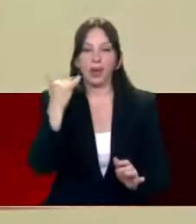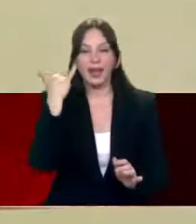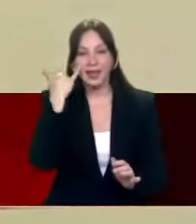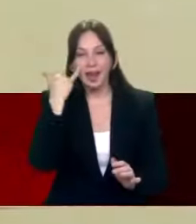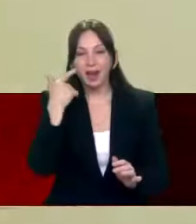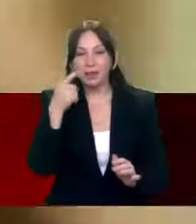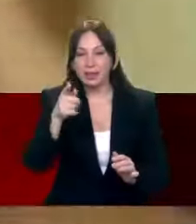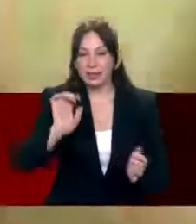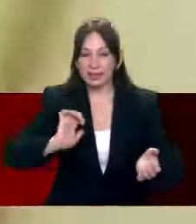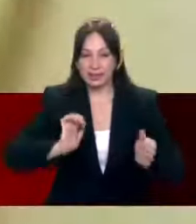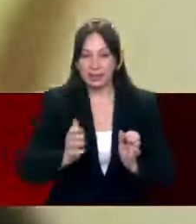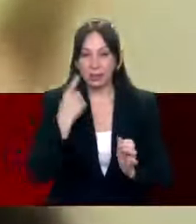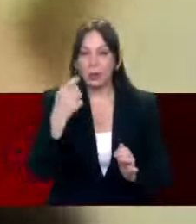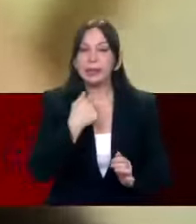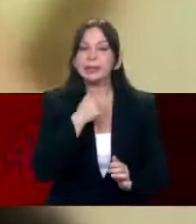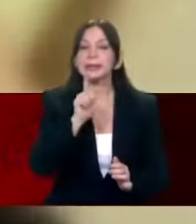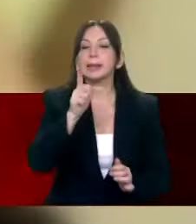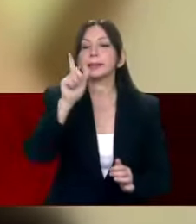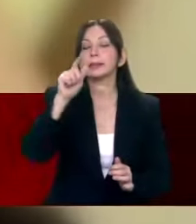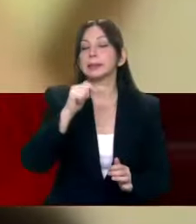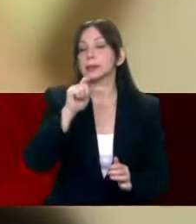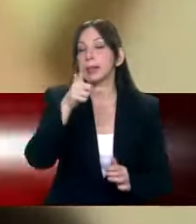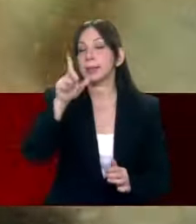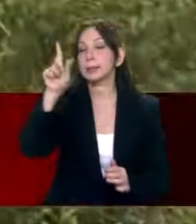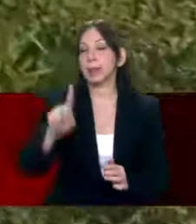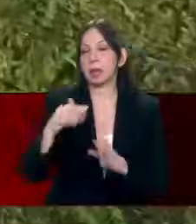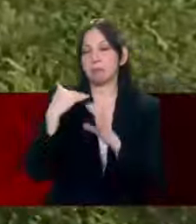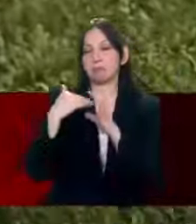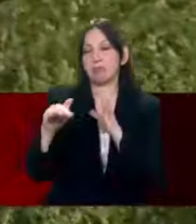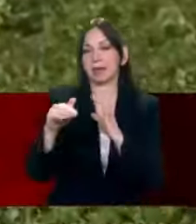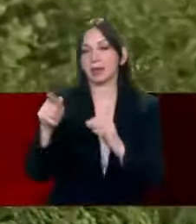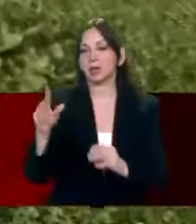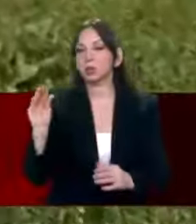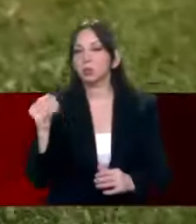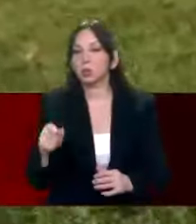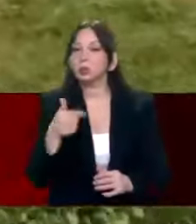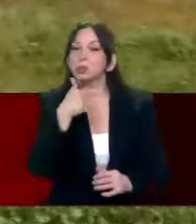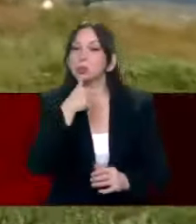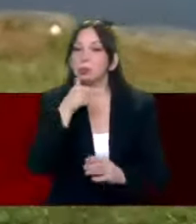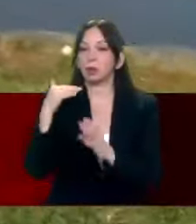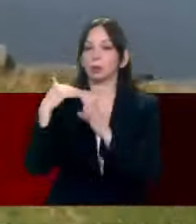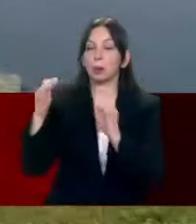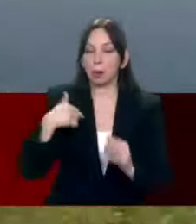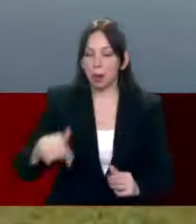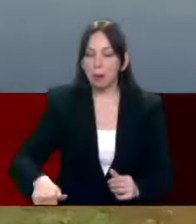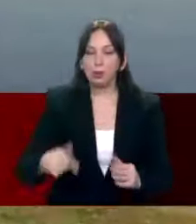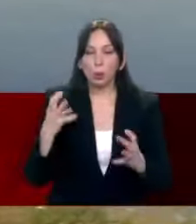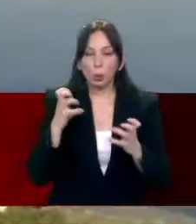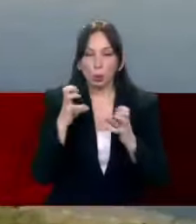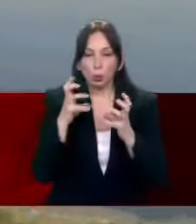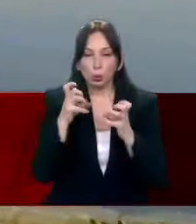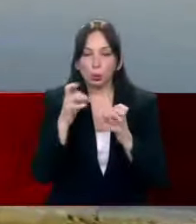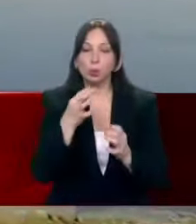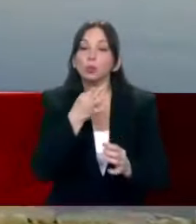sıkıştığı enkazdan sesli mesaj atmıştı babasına Elif Eylül. Bacaklarım uyuştu. Annemin sırtını